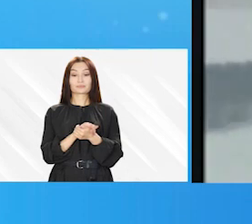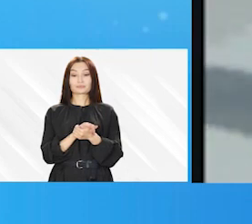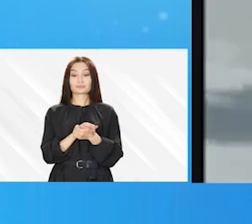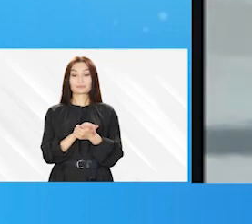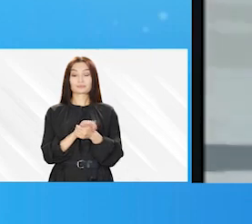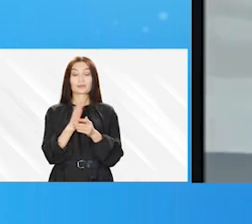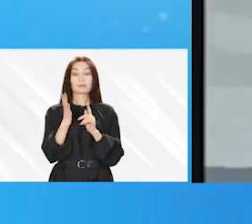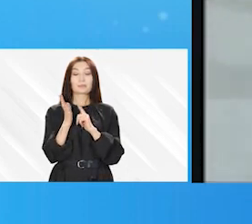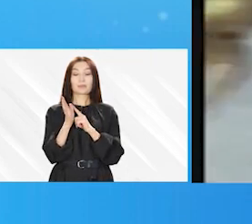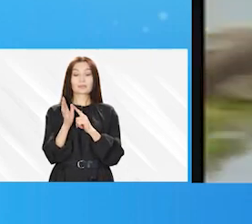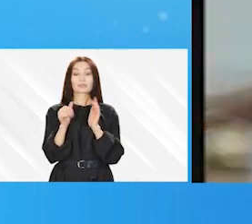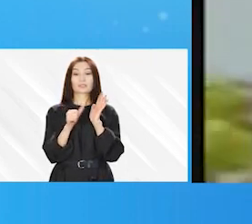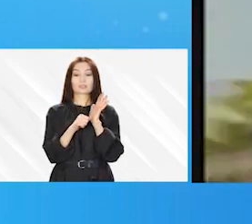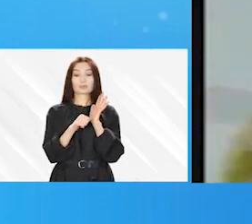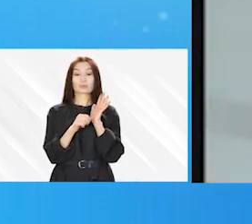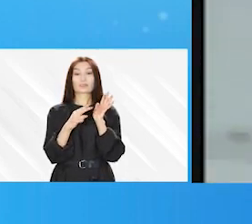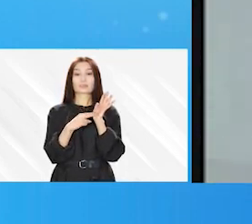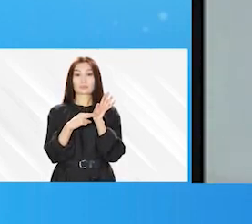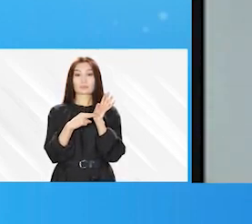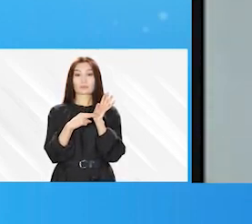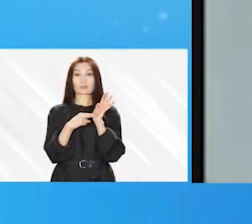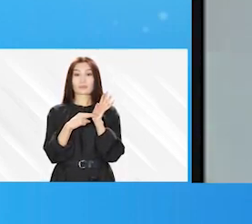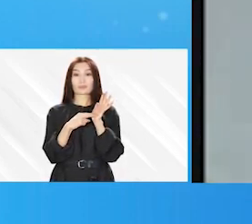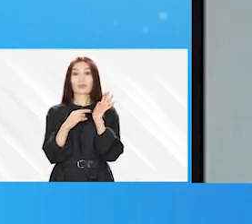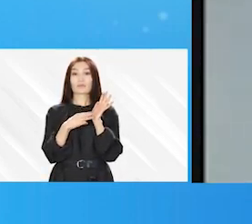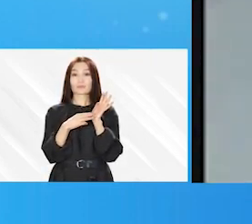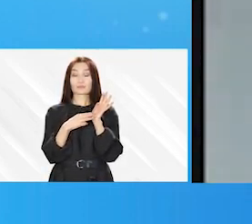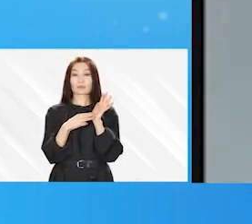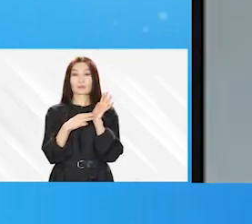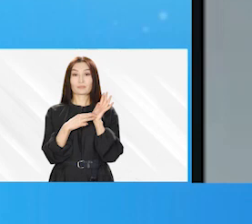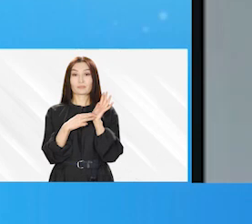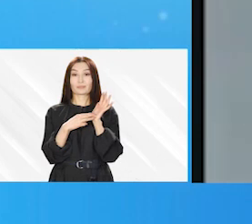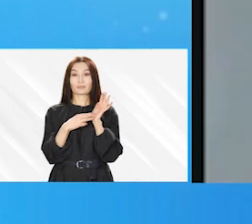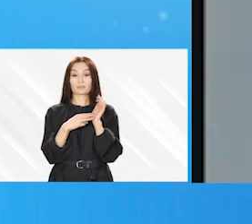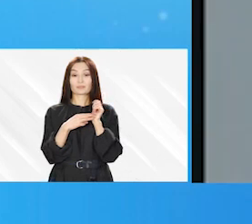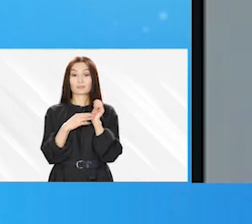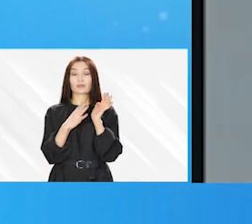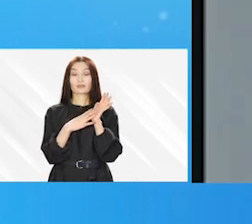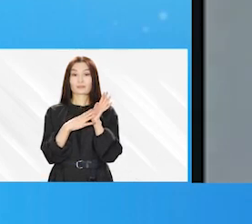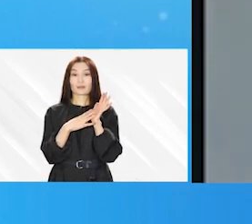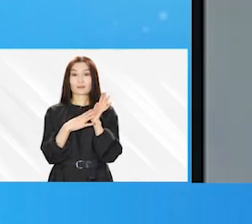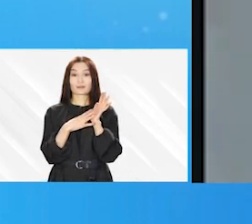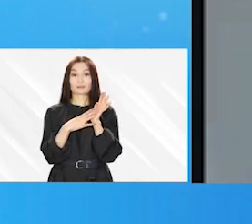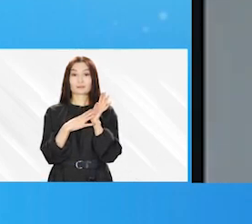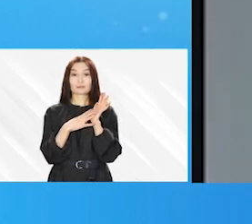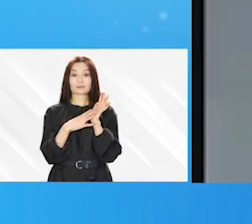пятое 6 7 8 9